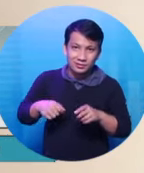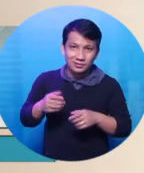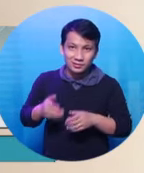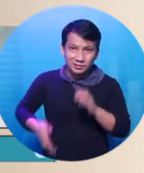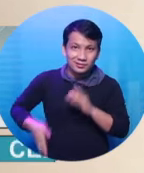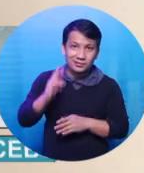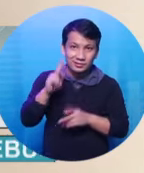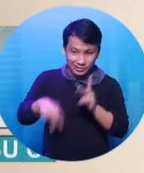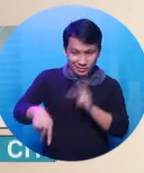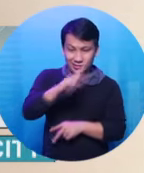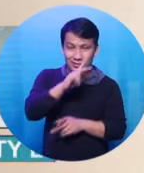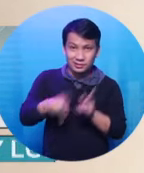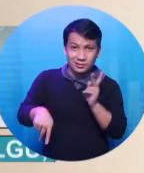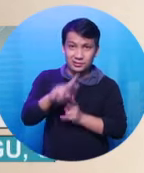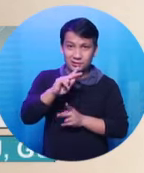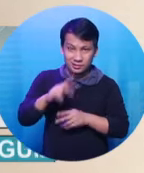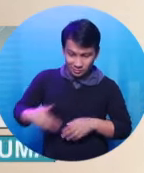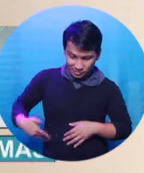Binukpok niya po ako ng